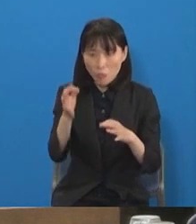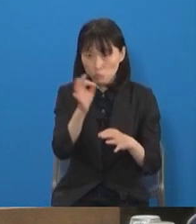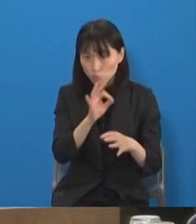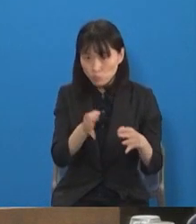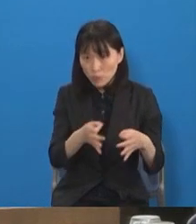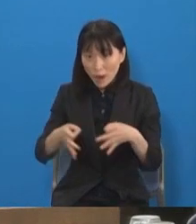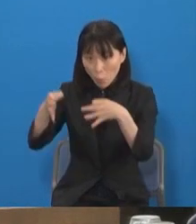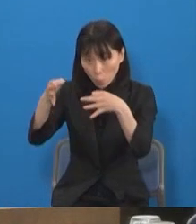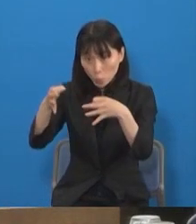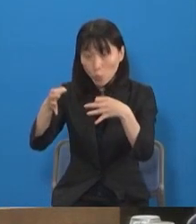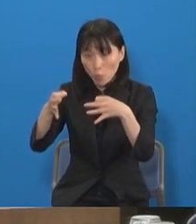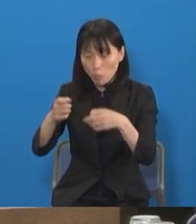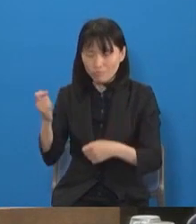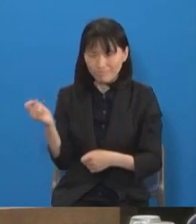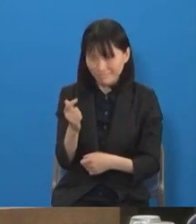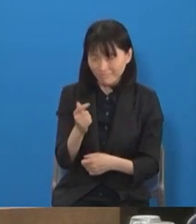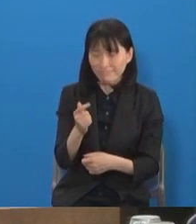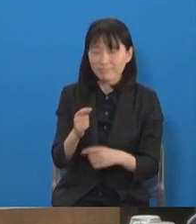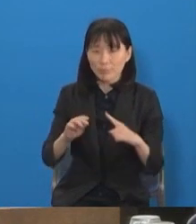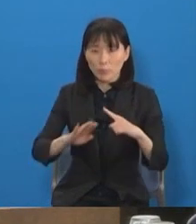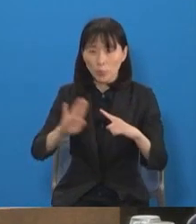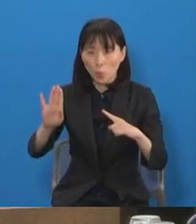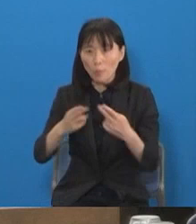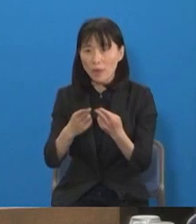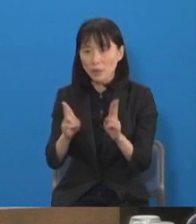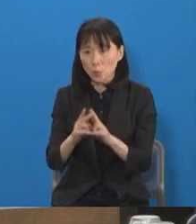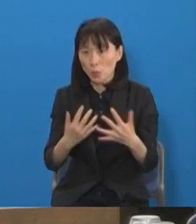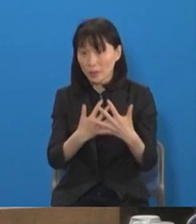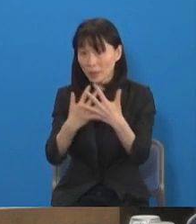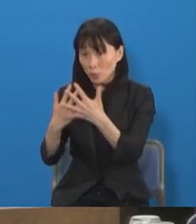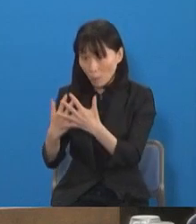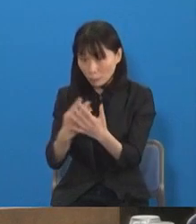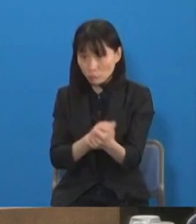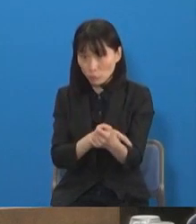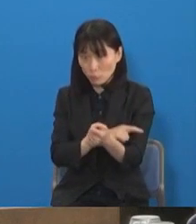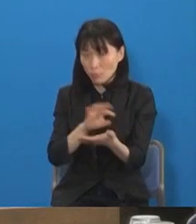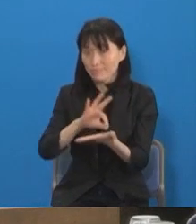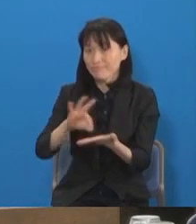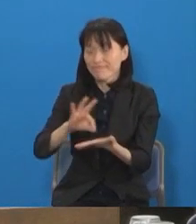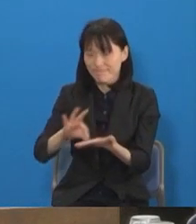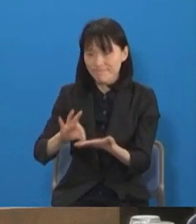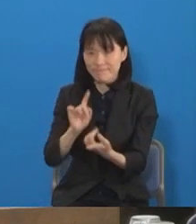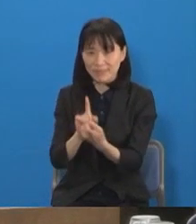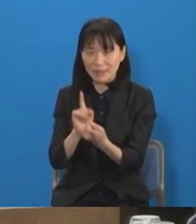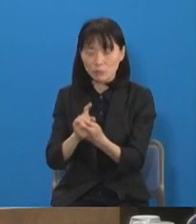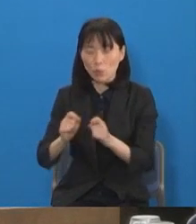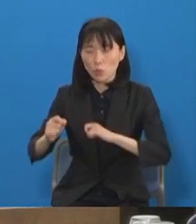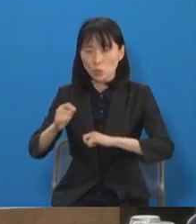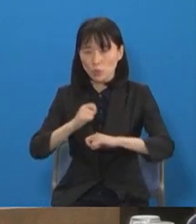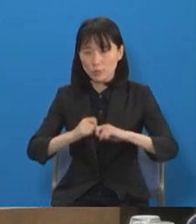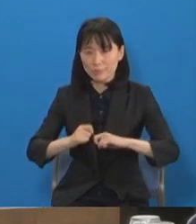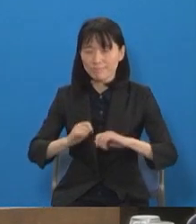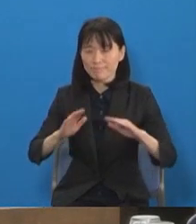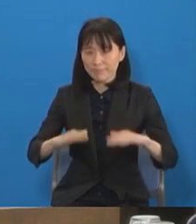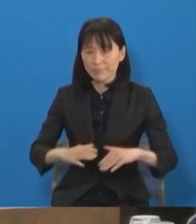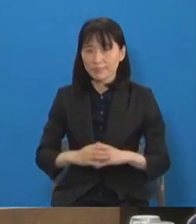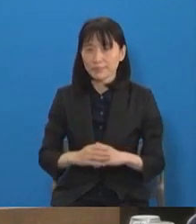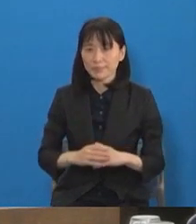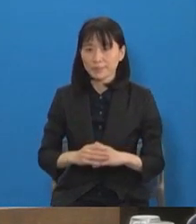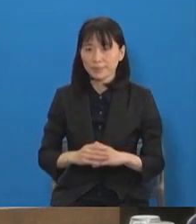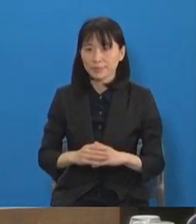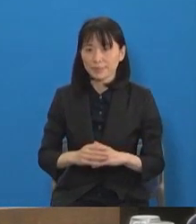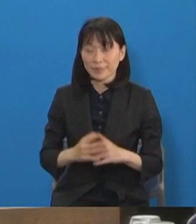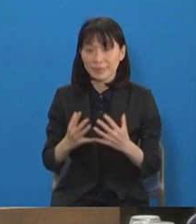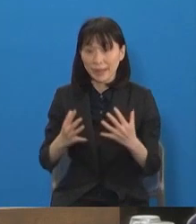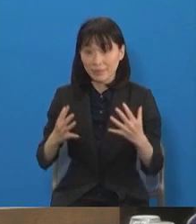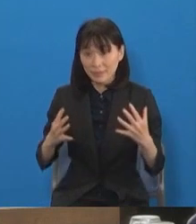対しても迅速に公明党のネットワーク力を生かして対策に取り組んでまいりました。多